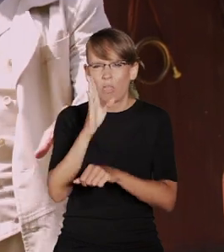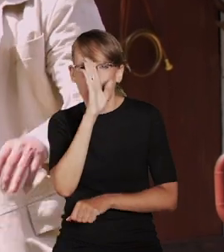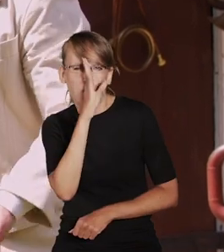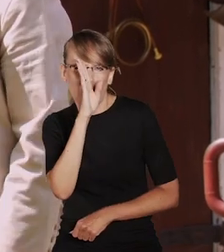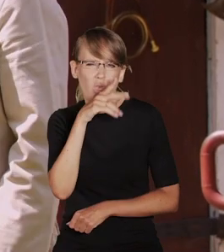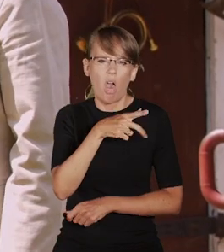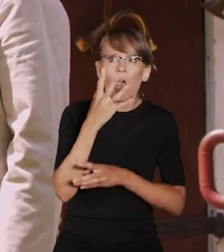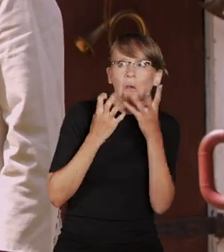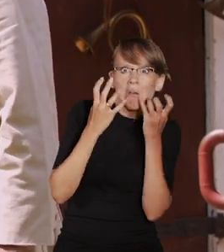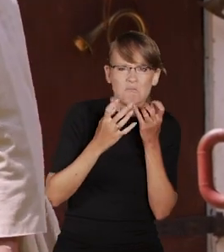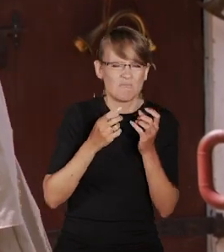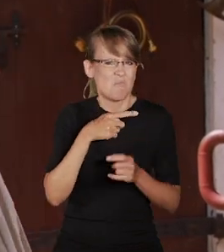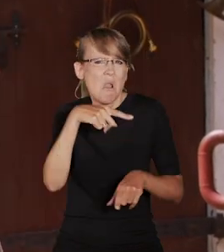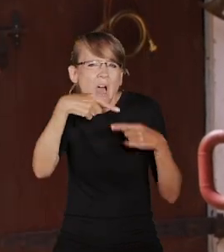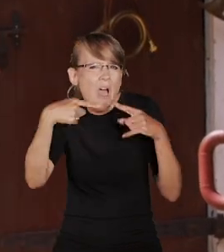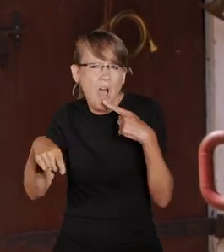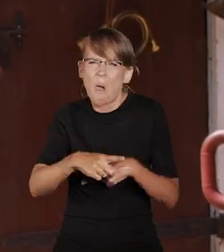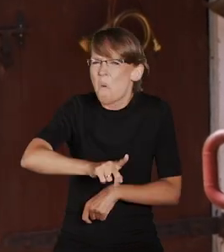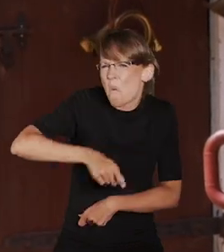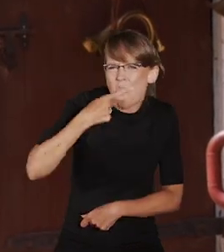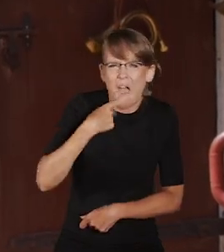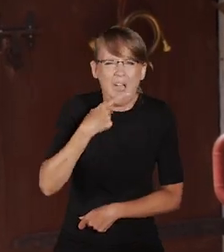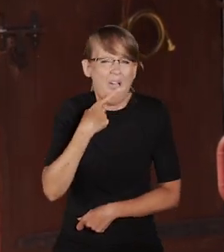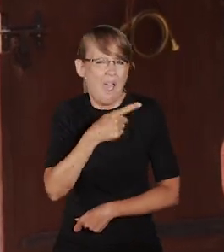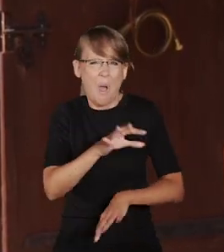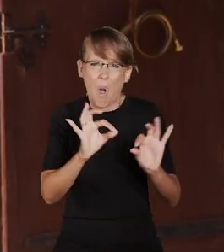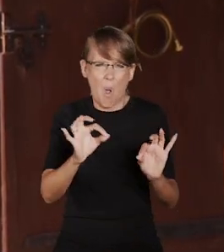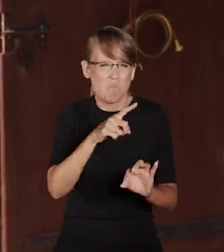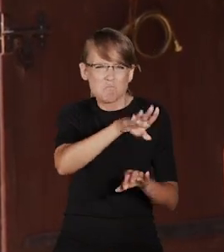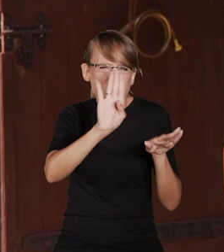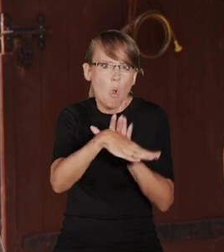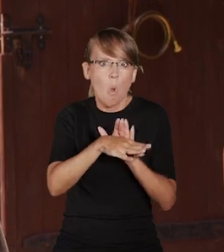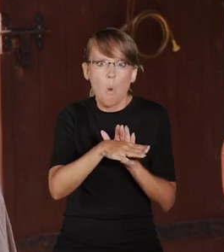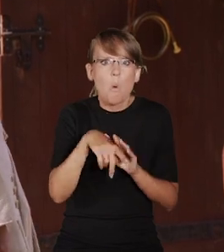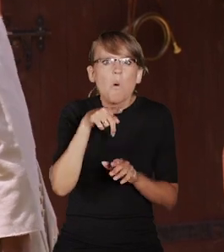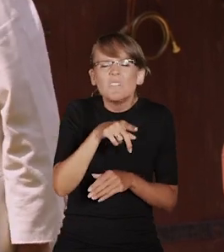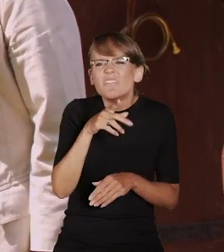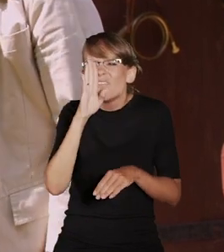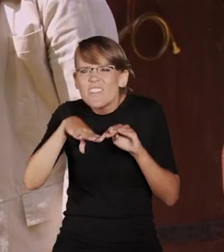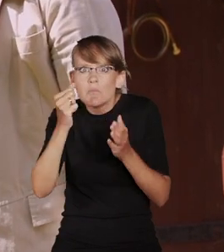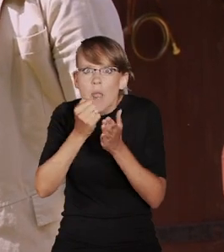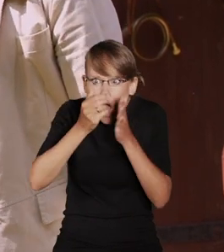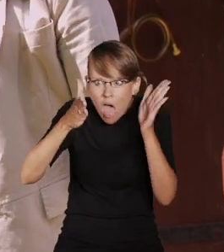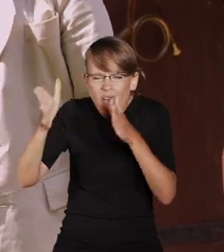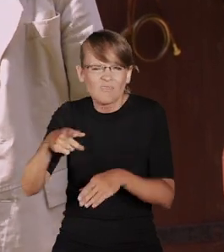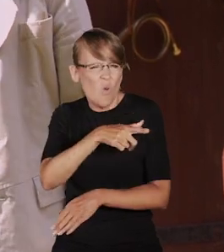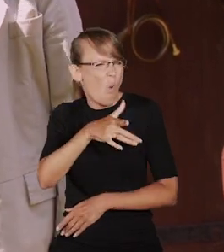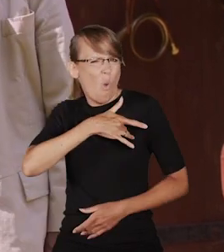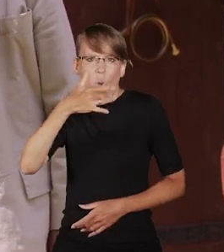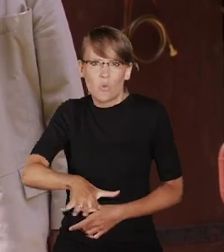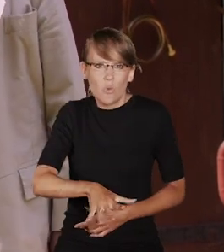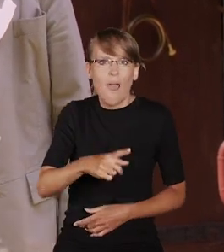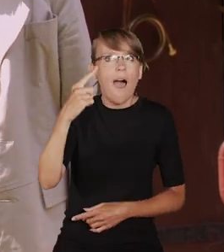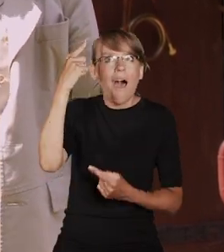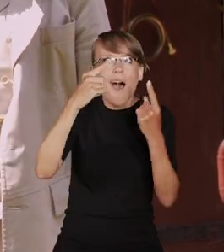O obecnych nie mówię, ale wszystkie kobiety, co do jednej, to obłudnice, grymaśnice,